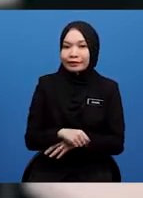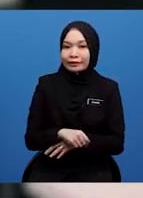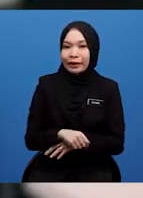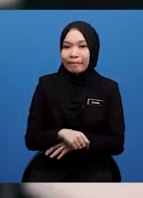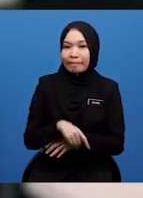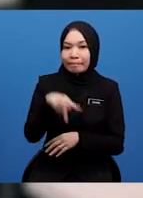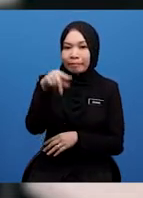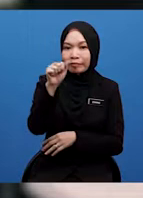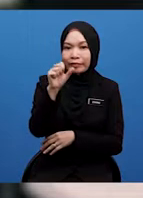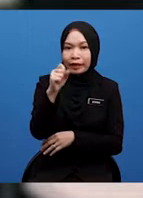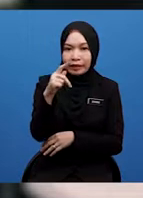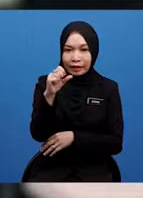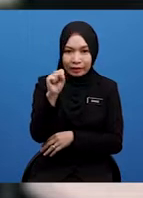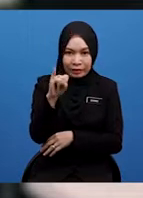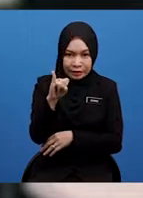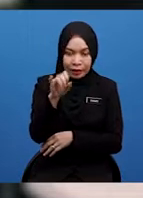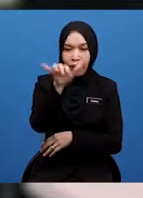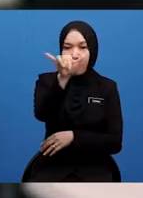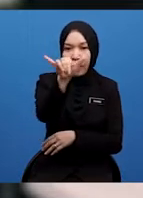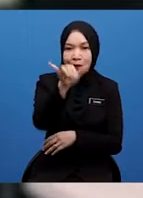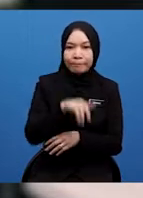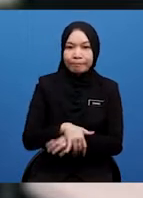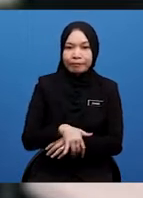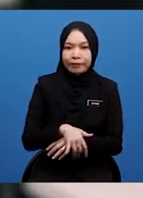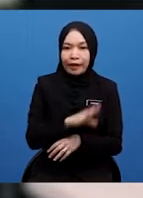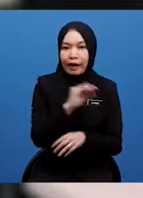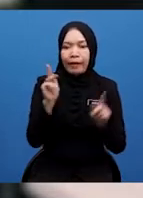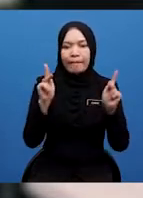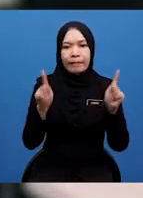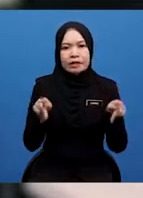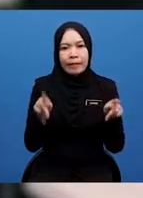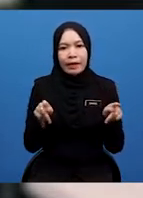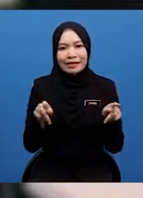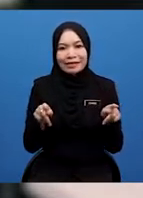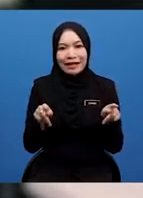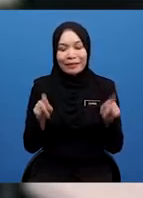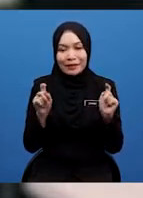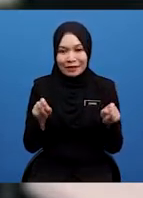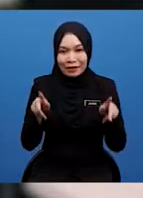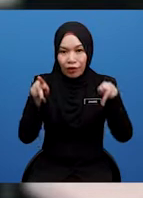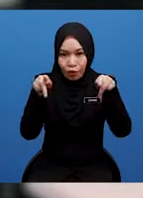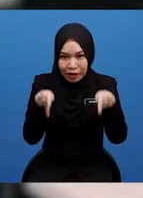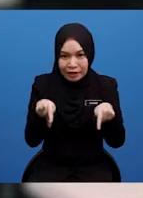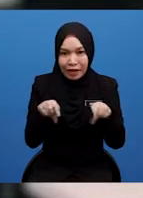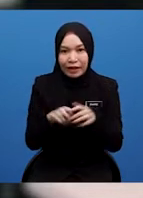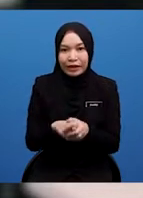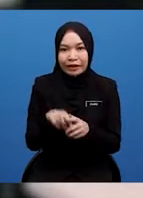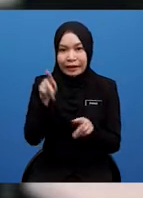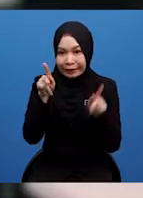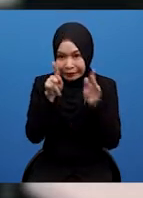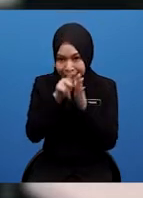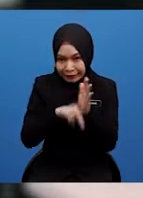Cikgu pasti pelajar-pelajar juga telah boleh menguasai kemahiran menentukan skala.